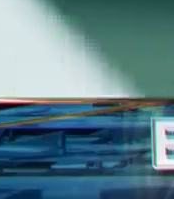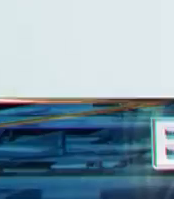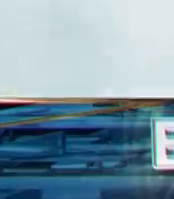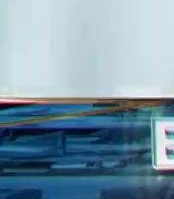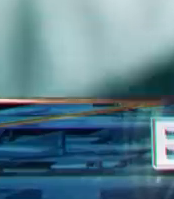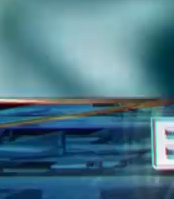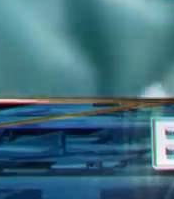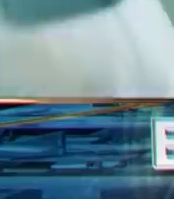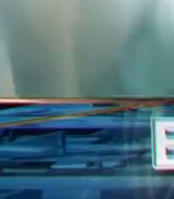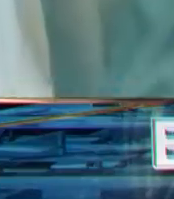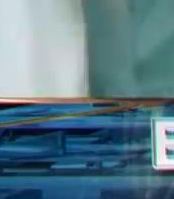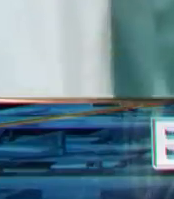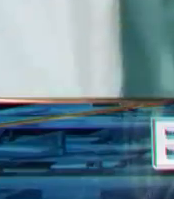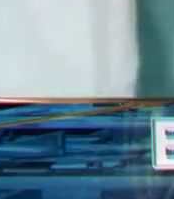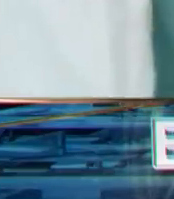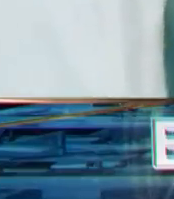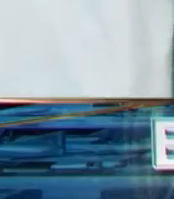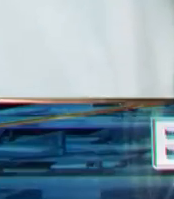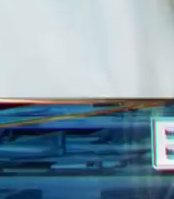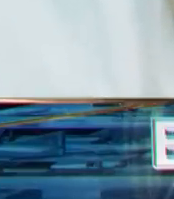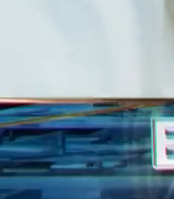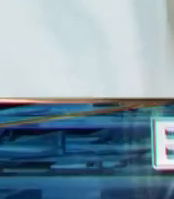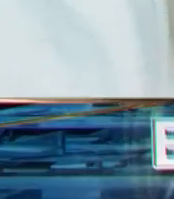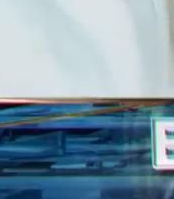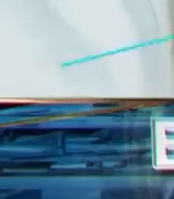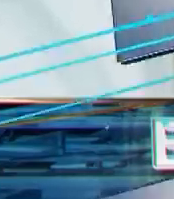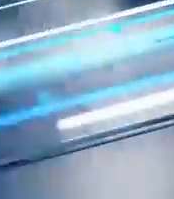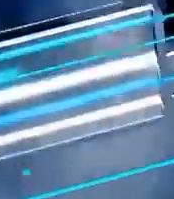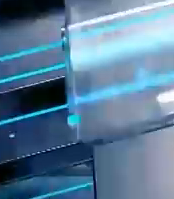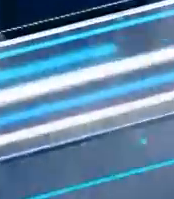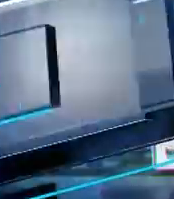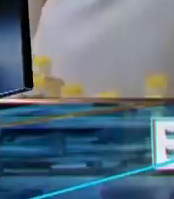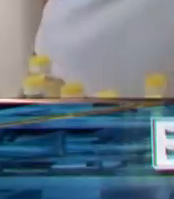мен ұлттық биотехнология орталығы ұжымдарын құттықтады.